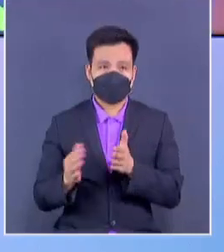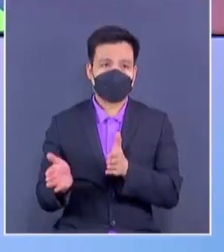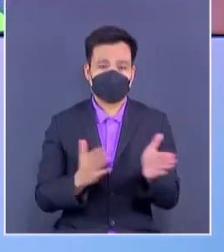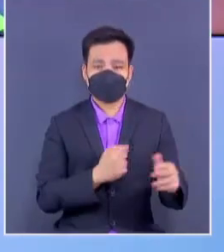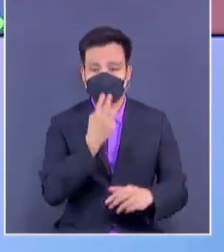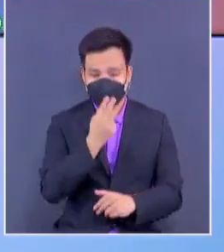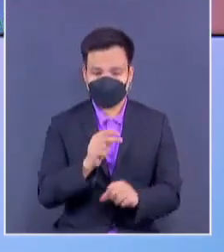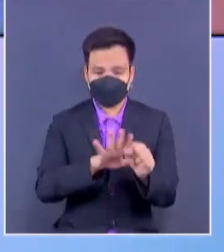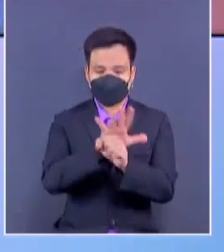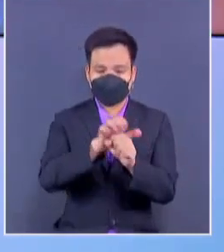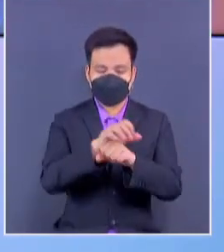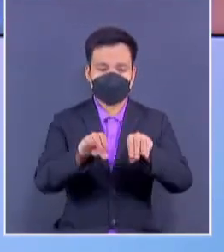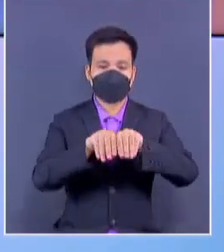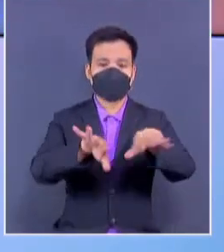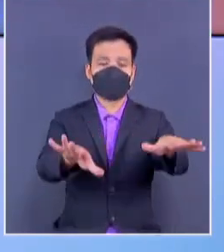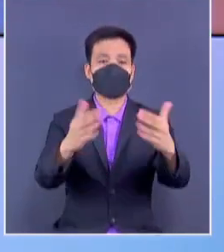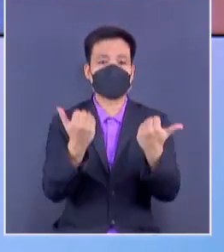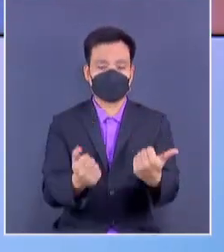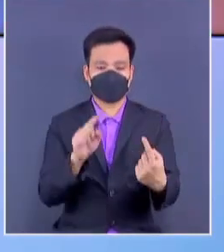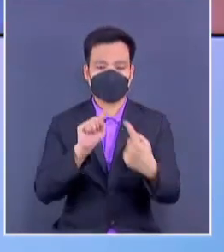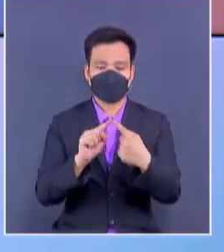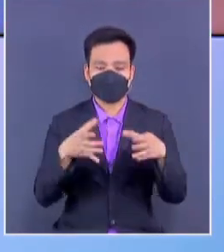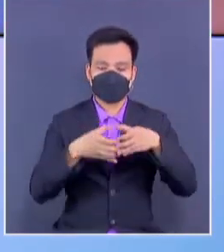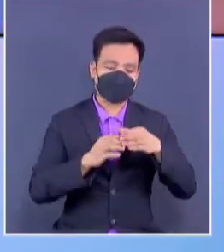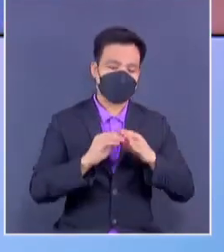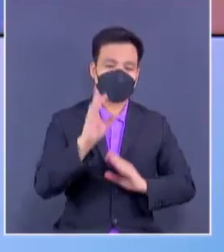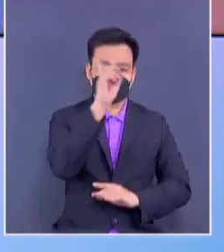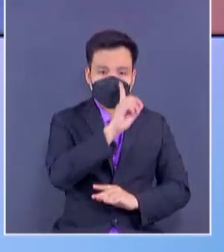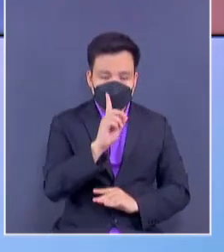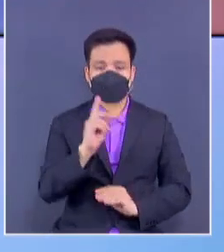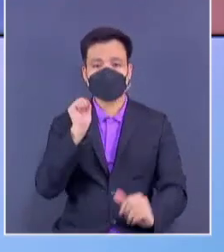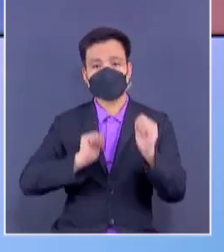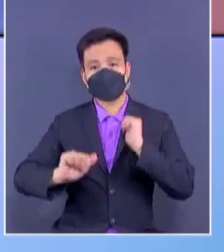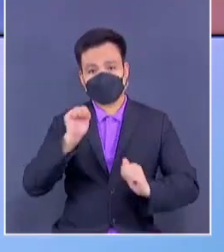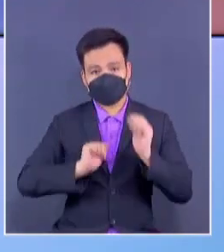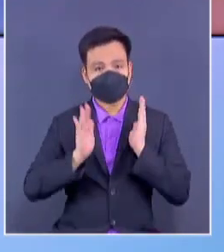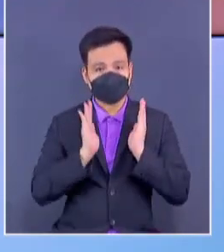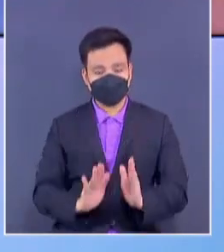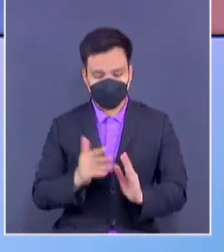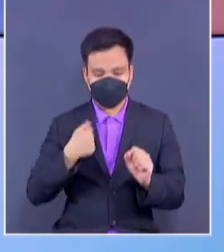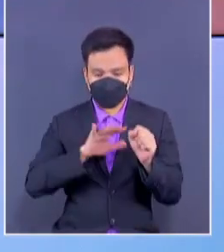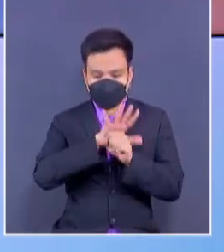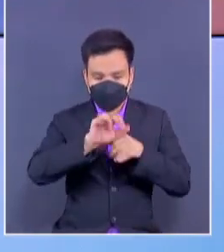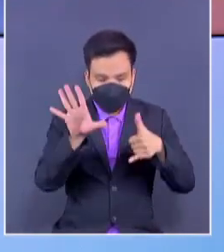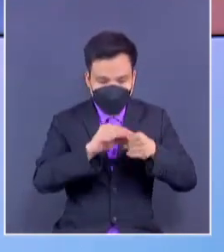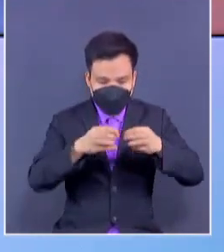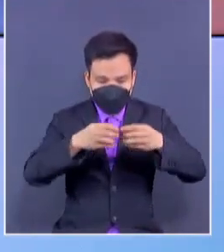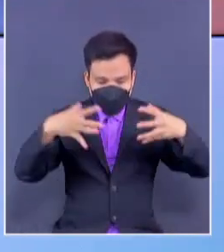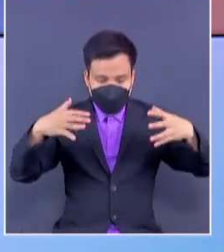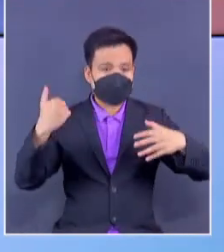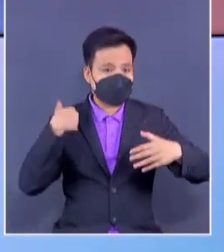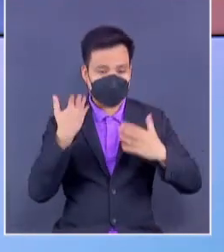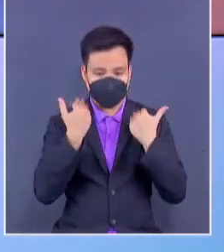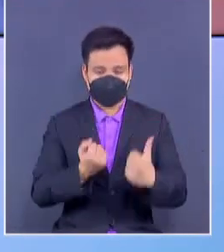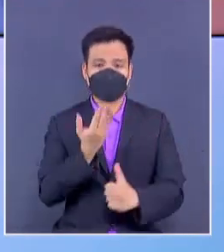ไปดูสถานการณ์การแพร่ระบาดของไวรัสโควิด-19 ในวงการบันเทิงนะคะที่ก็ยังคงพบว่ามีคนบันเทิงติดเชื้อเพิ่มขึ้นอย่างต่อเนื่องค่ะล่าสุดกาย